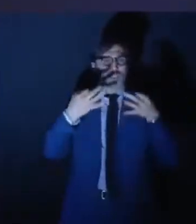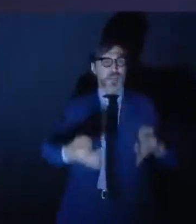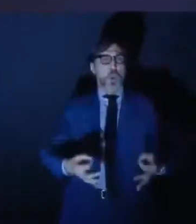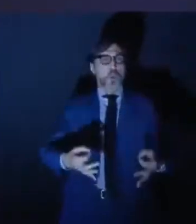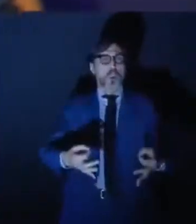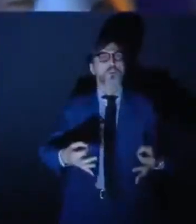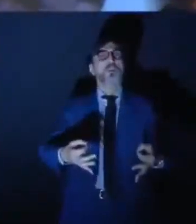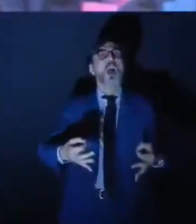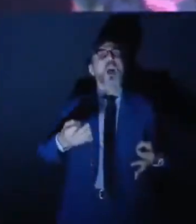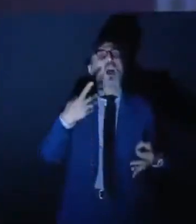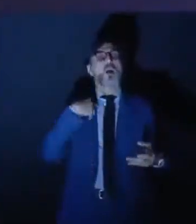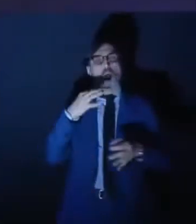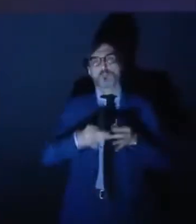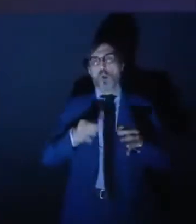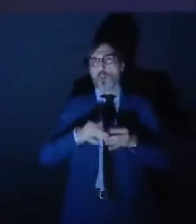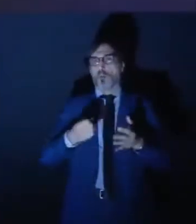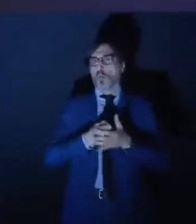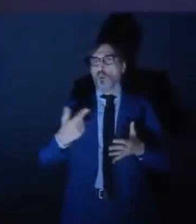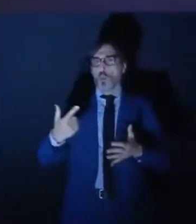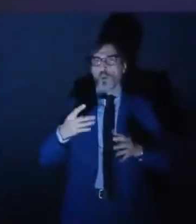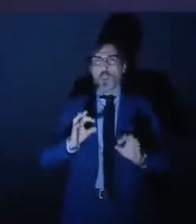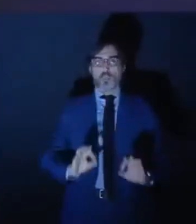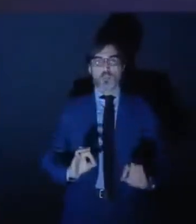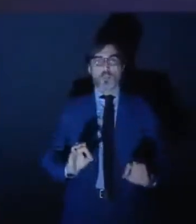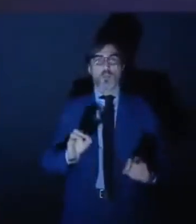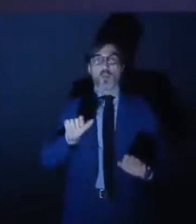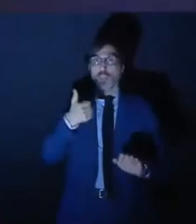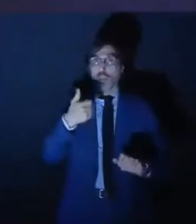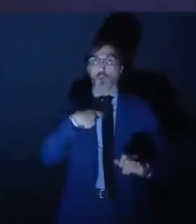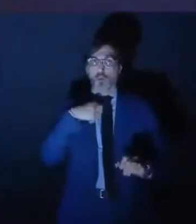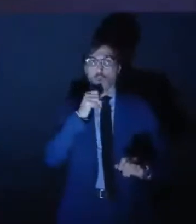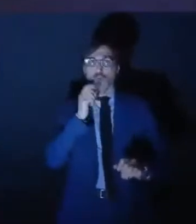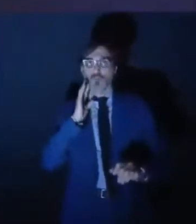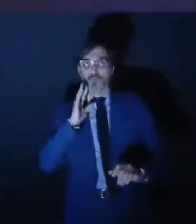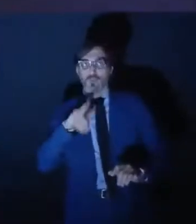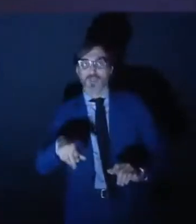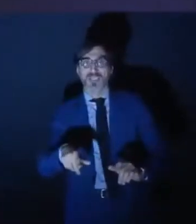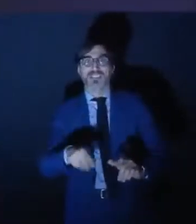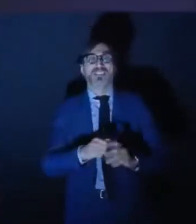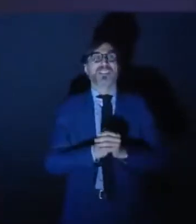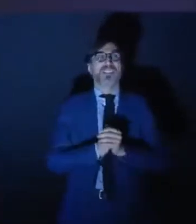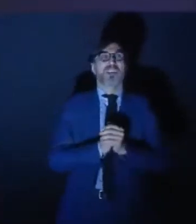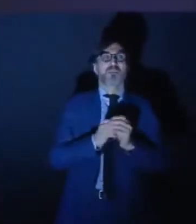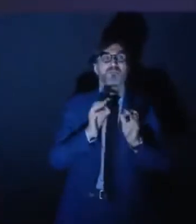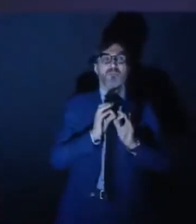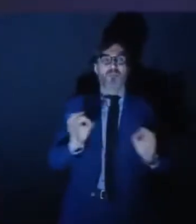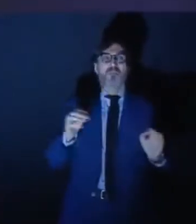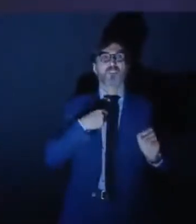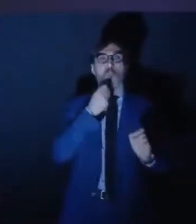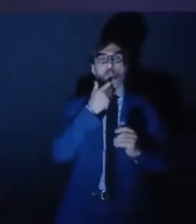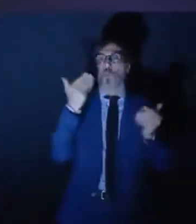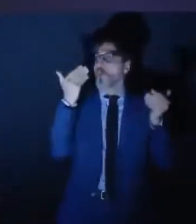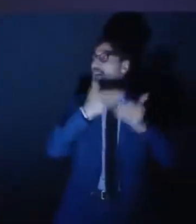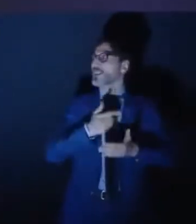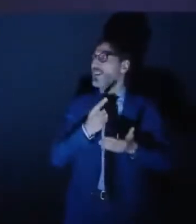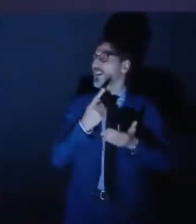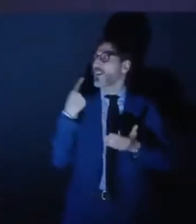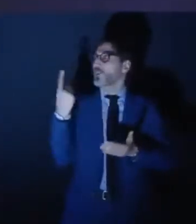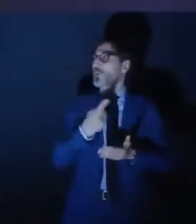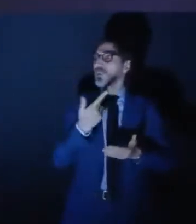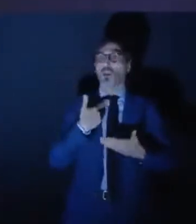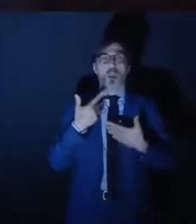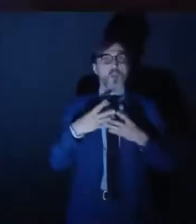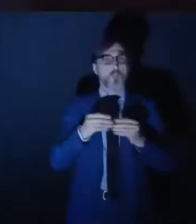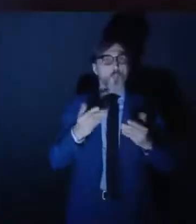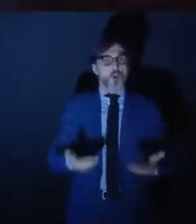non in un momento è on air di crawford direttore il microfono e allora buonasera dire devo dire che abbiamo